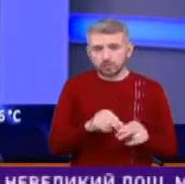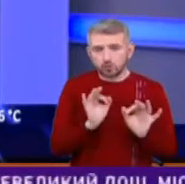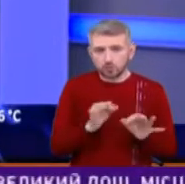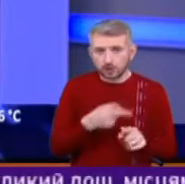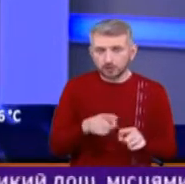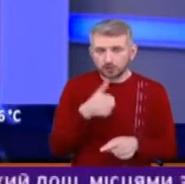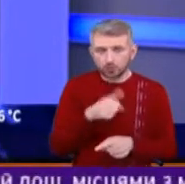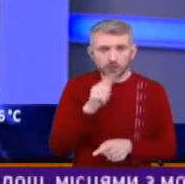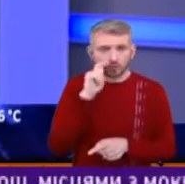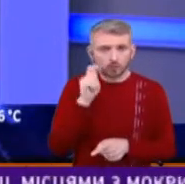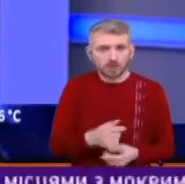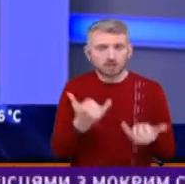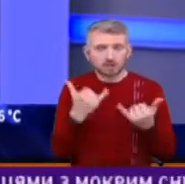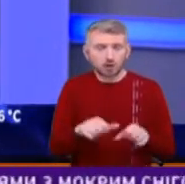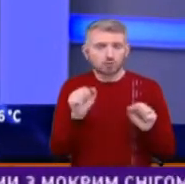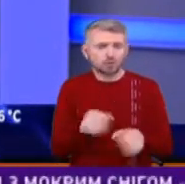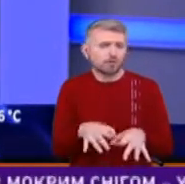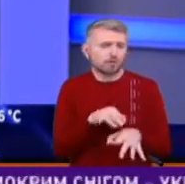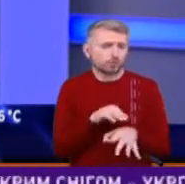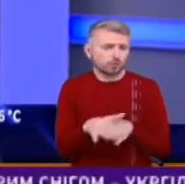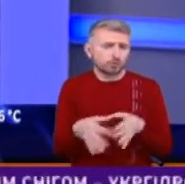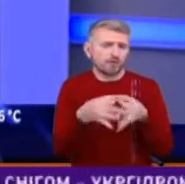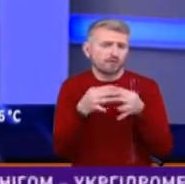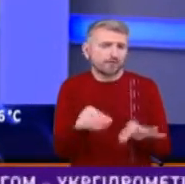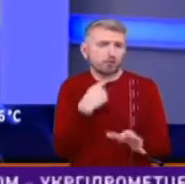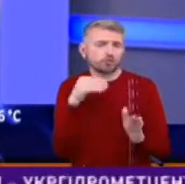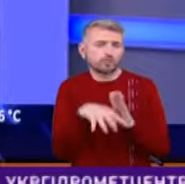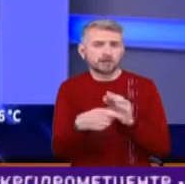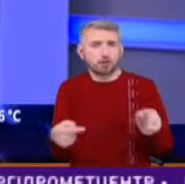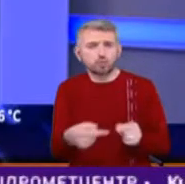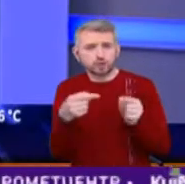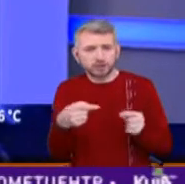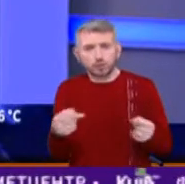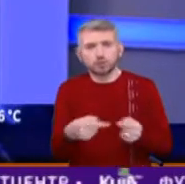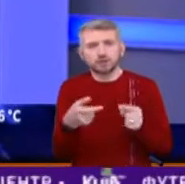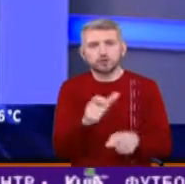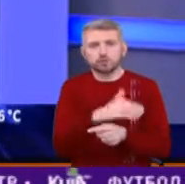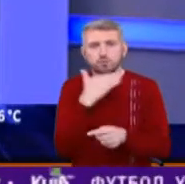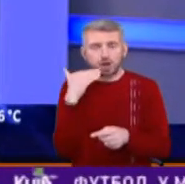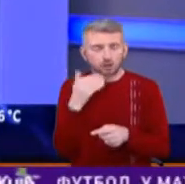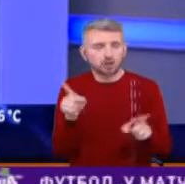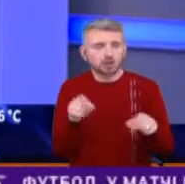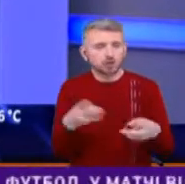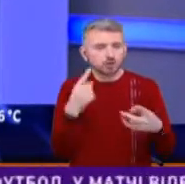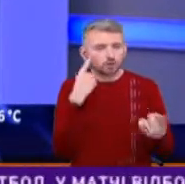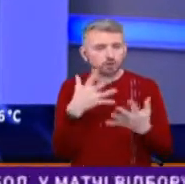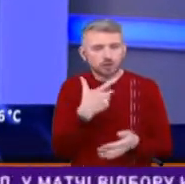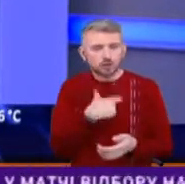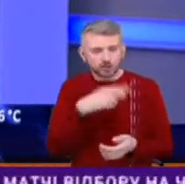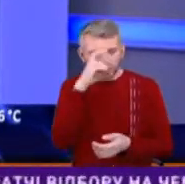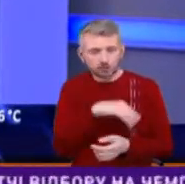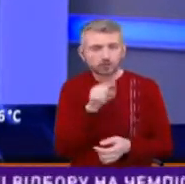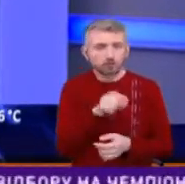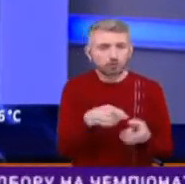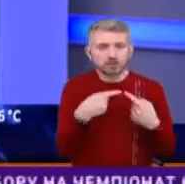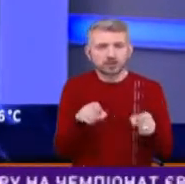дуже добре, що в Україні зараз можна абсолютно вільно голосувати за опозицію. Опозиції дуже багато, але так само треба уявляти собі країну за того